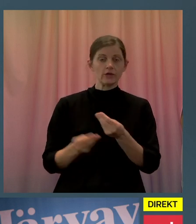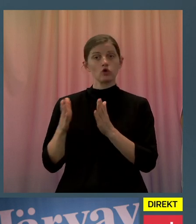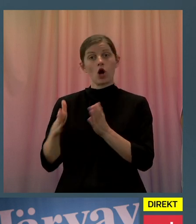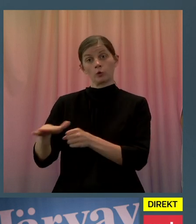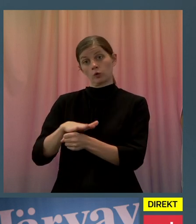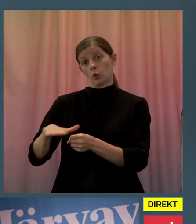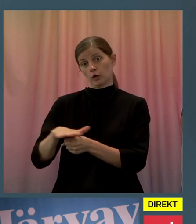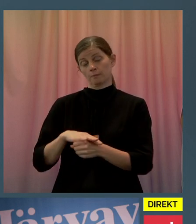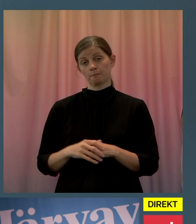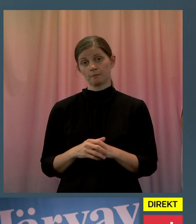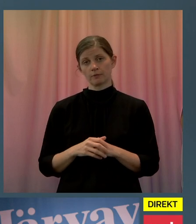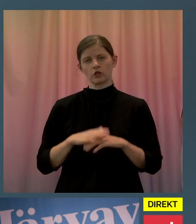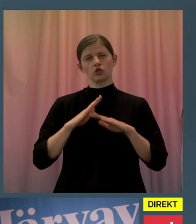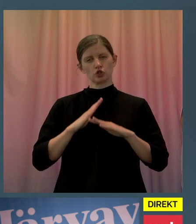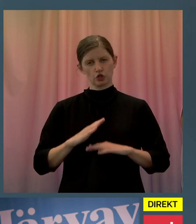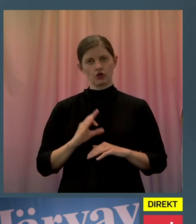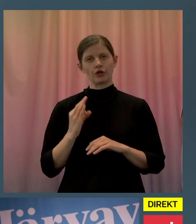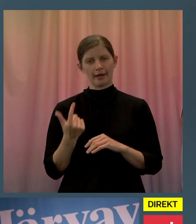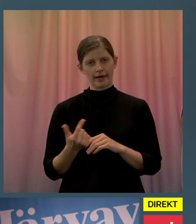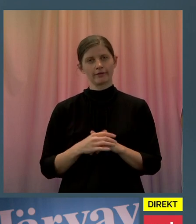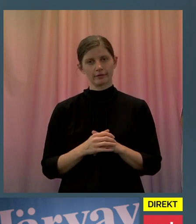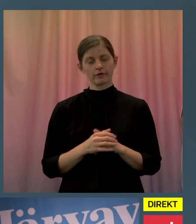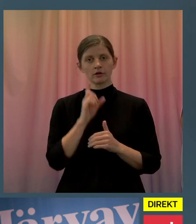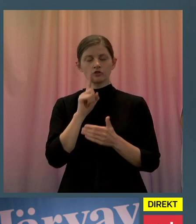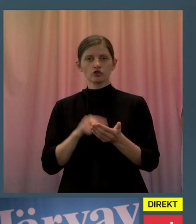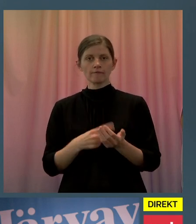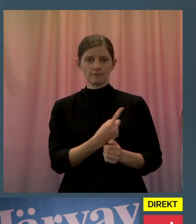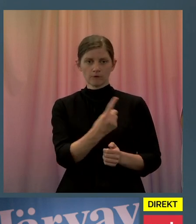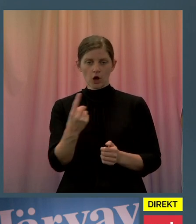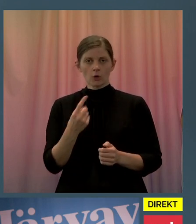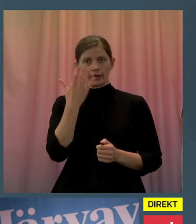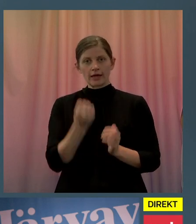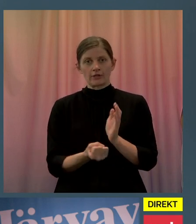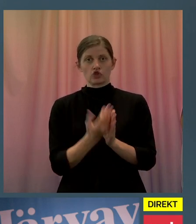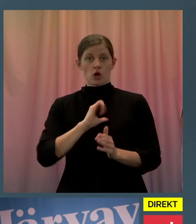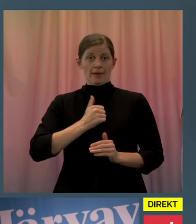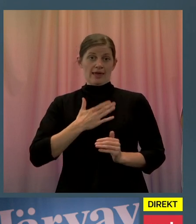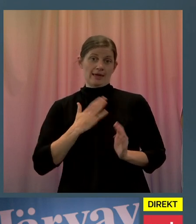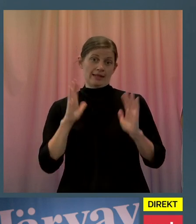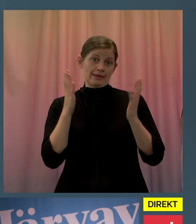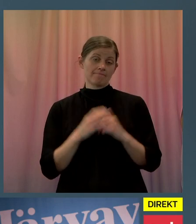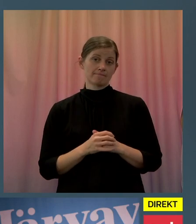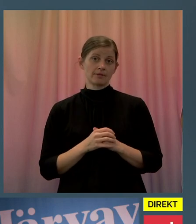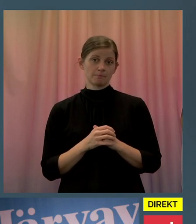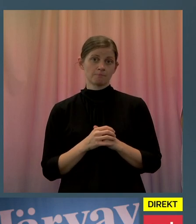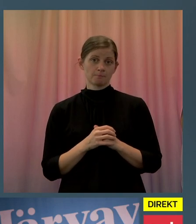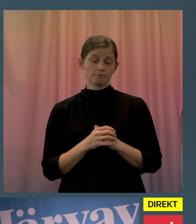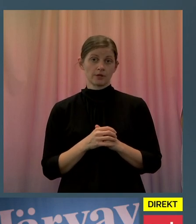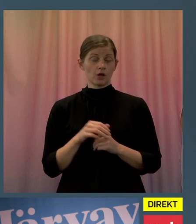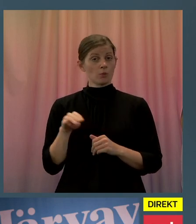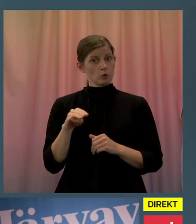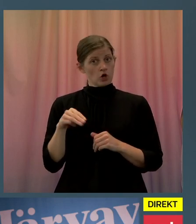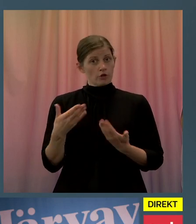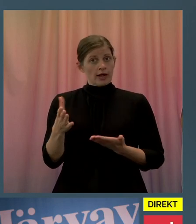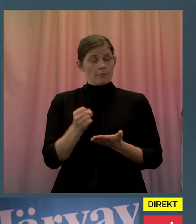torg. Trygghet. Så att var och en kan skapa sitt eget liv. Moderaterna är partiet för